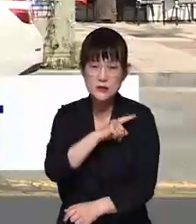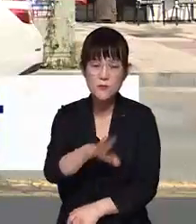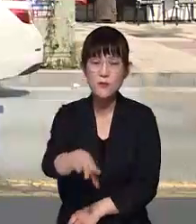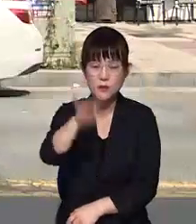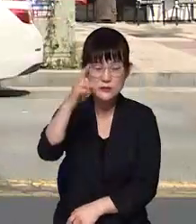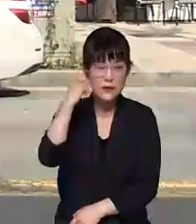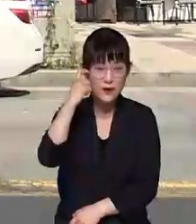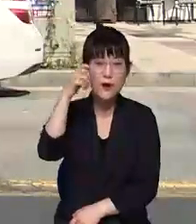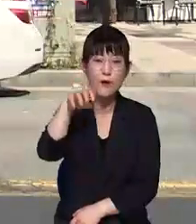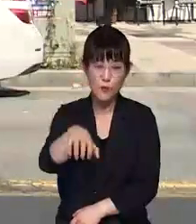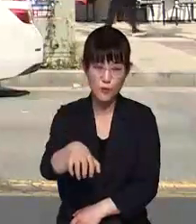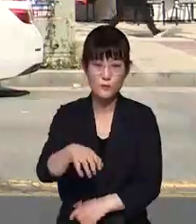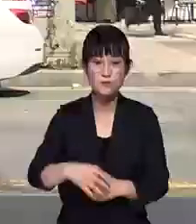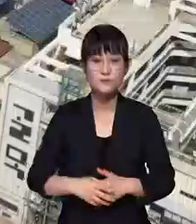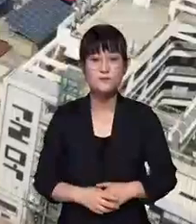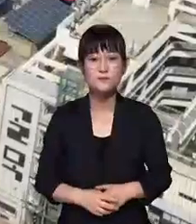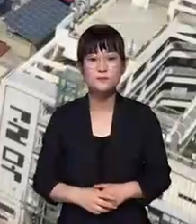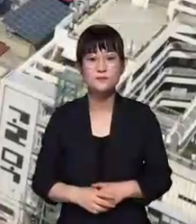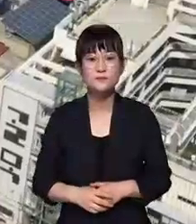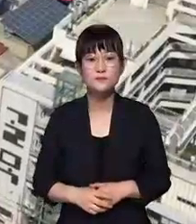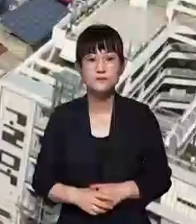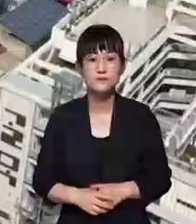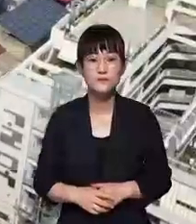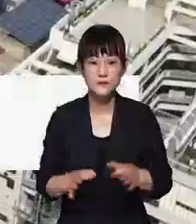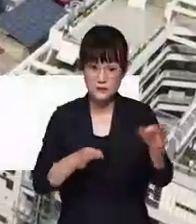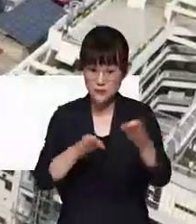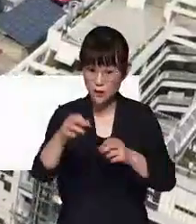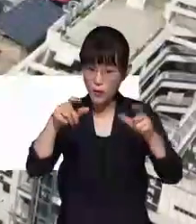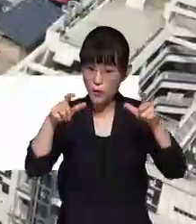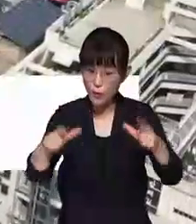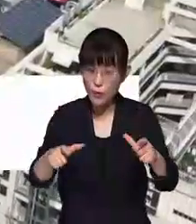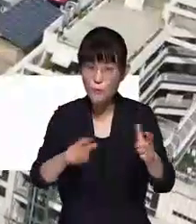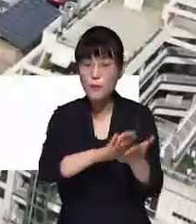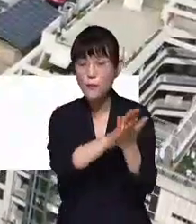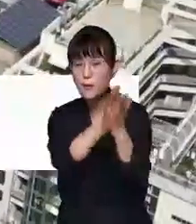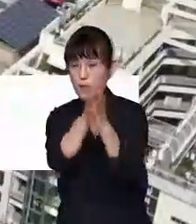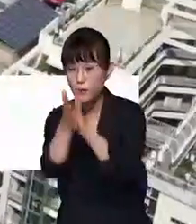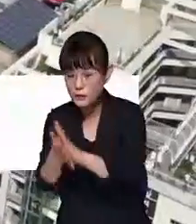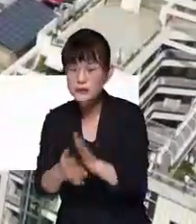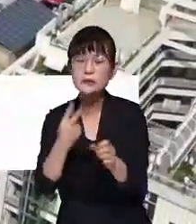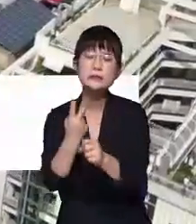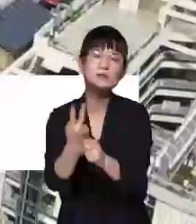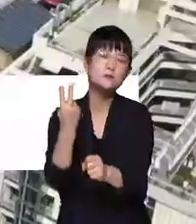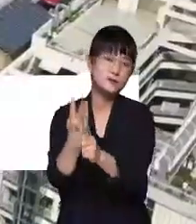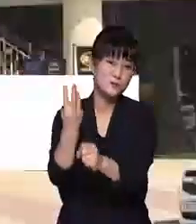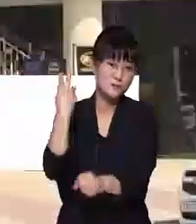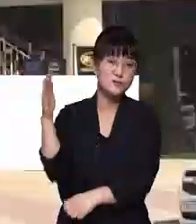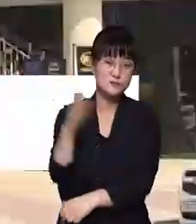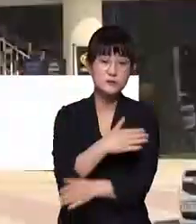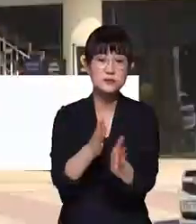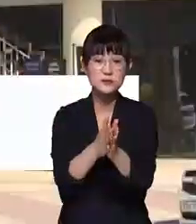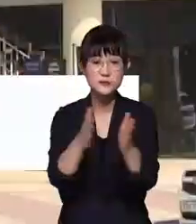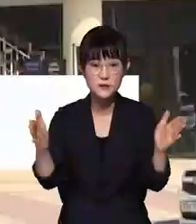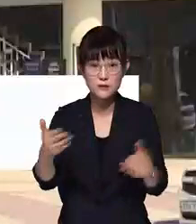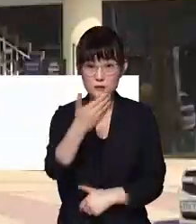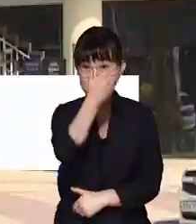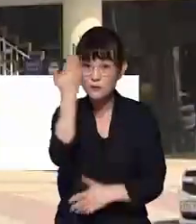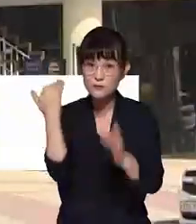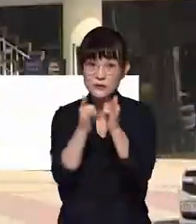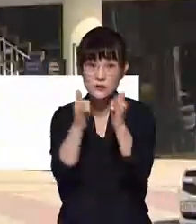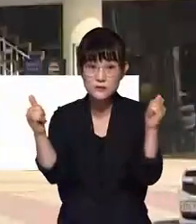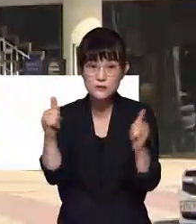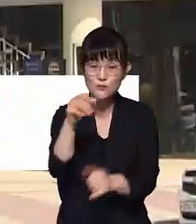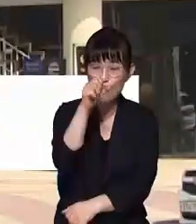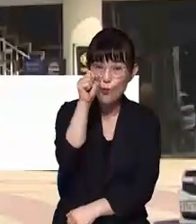주목받고 있습니다 상권이 조금 변화가 된지가 이제 한 2년 3년 정도 됐는데 젊은 세대들이